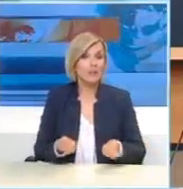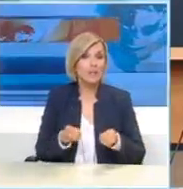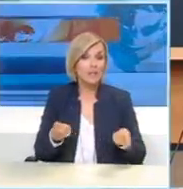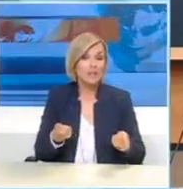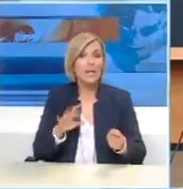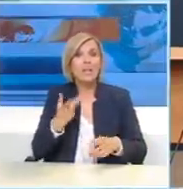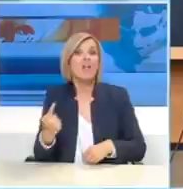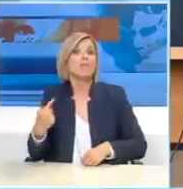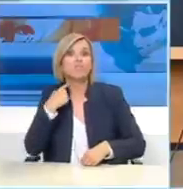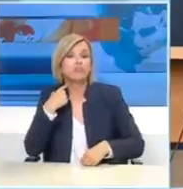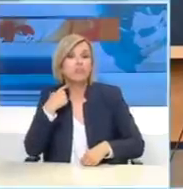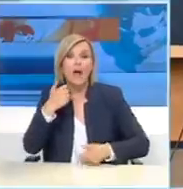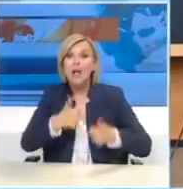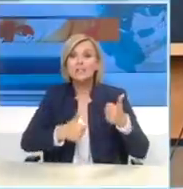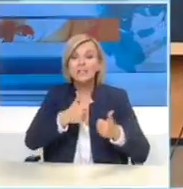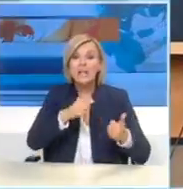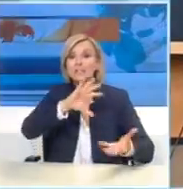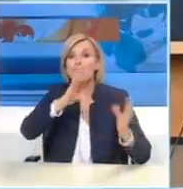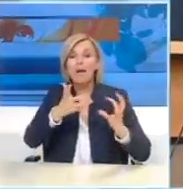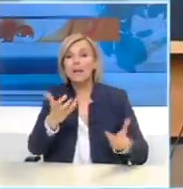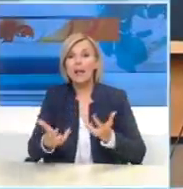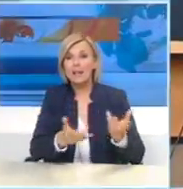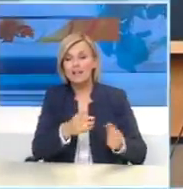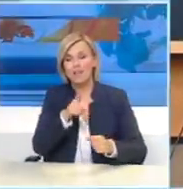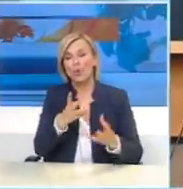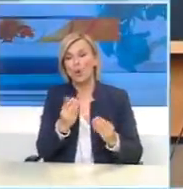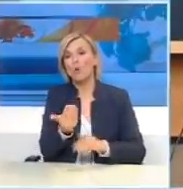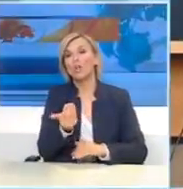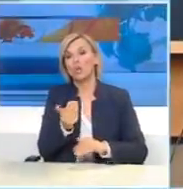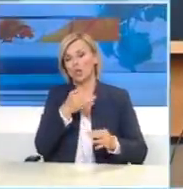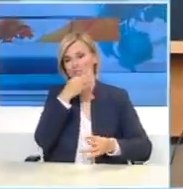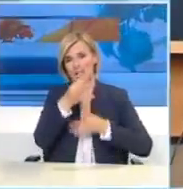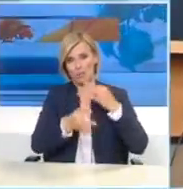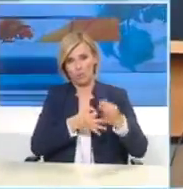Θεωρώ ότι είναι νωρίς να το συζητάμε αυτό. Ξέρω ότι η πολιτεία